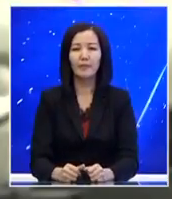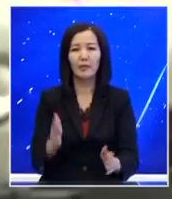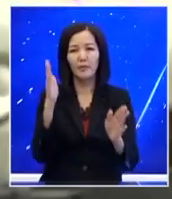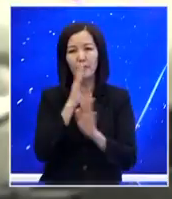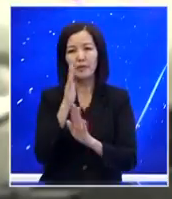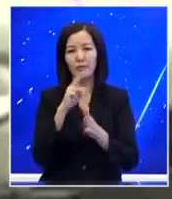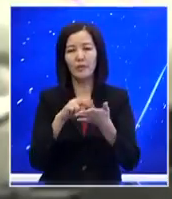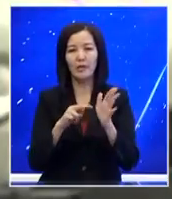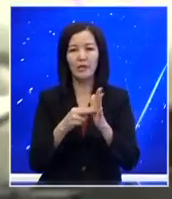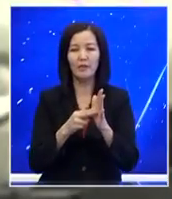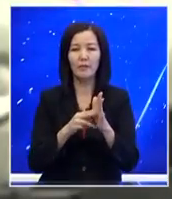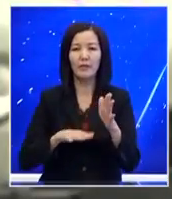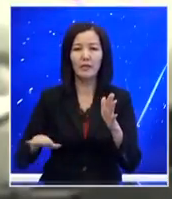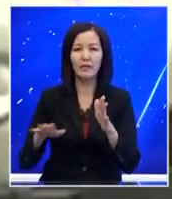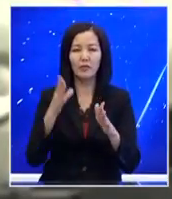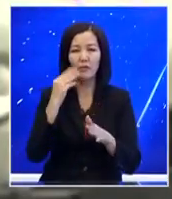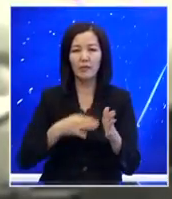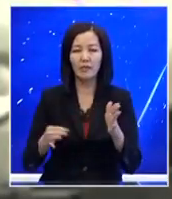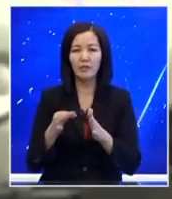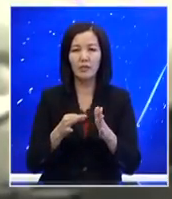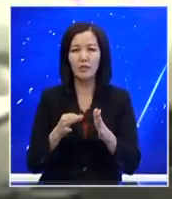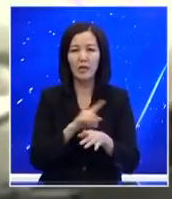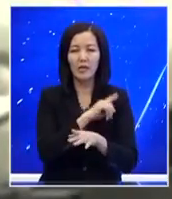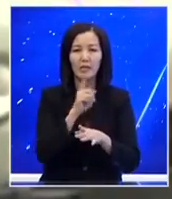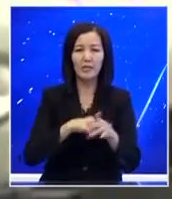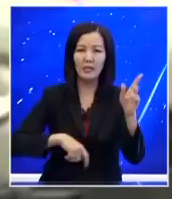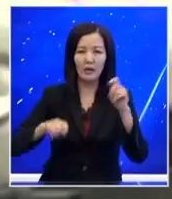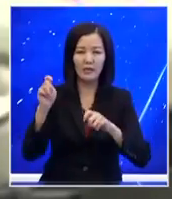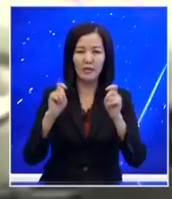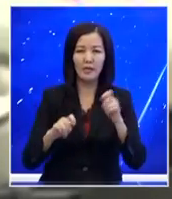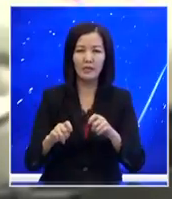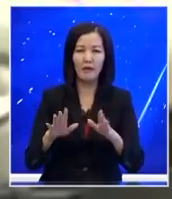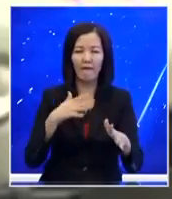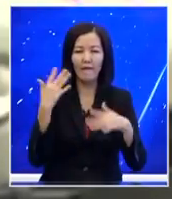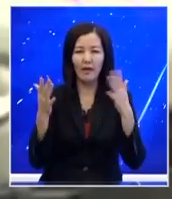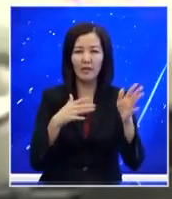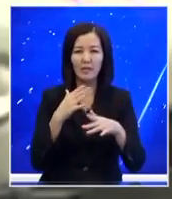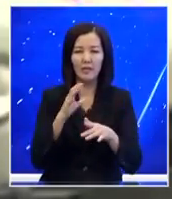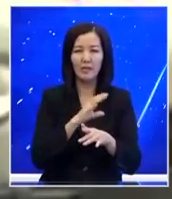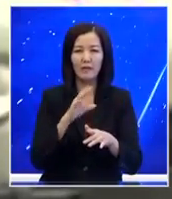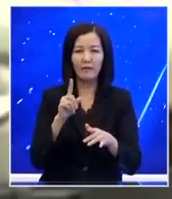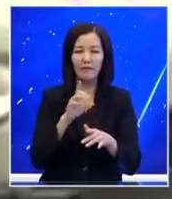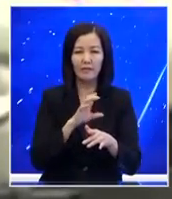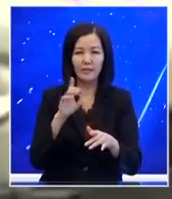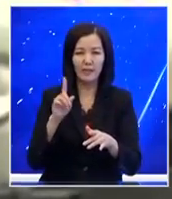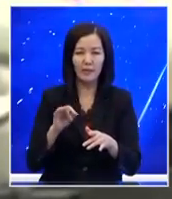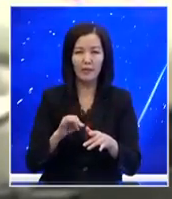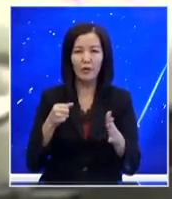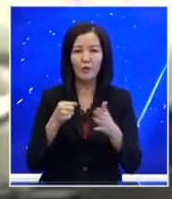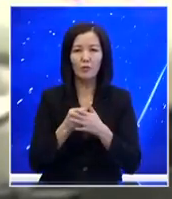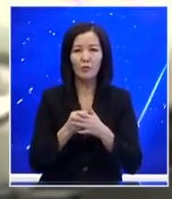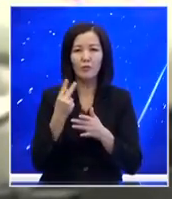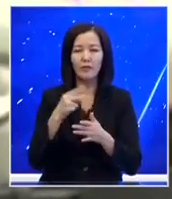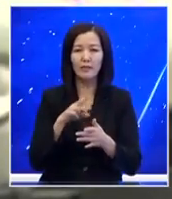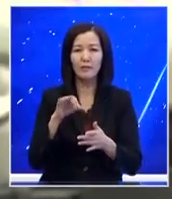РГП «Казгидромет» на территории Алматинской области ожидаются сильные осадки. Ветер северо-западный, порывы до 20 метров в